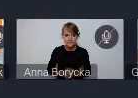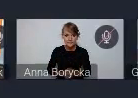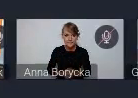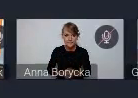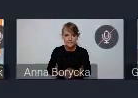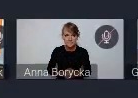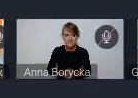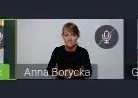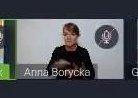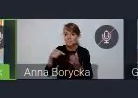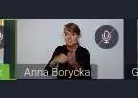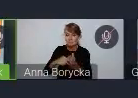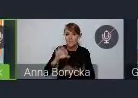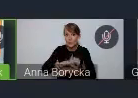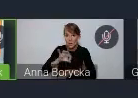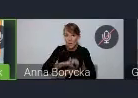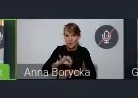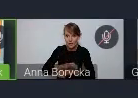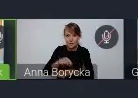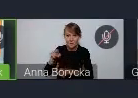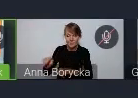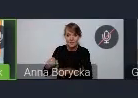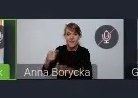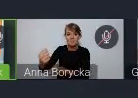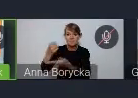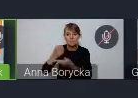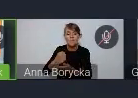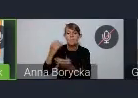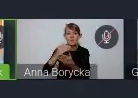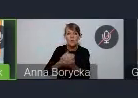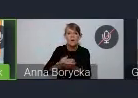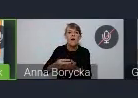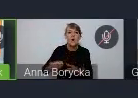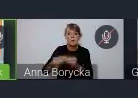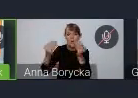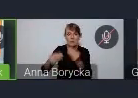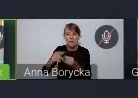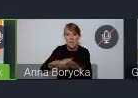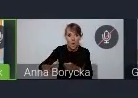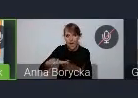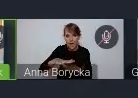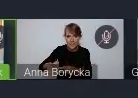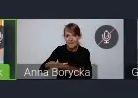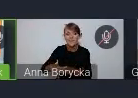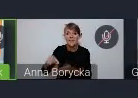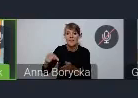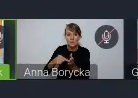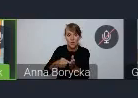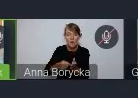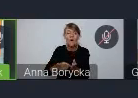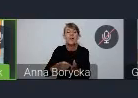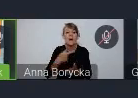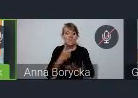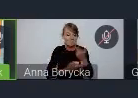Przy realizacji projektu finansowanego z programu Rozwój Lokalny pojawiły się wyzwania i